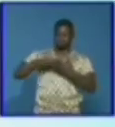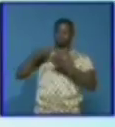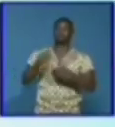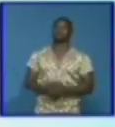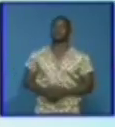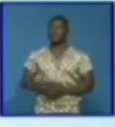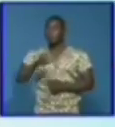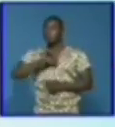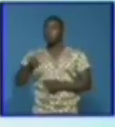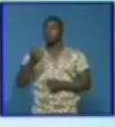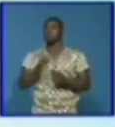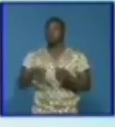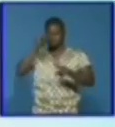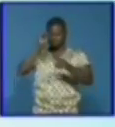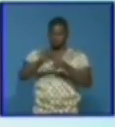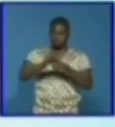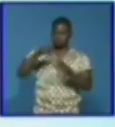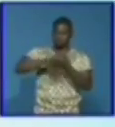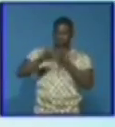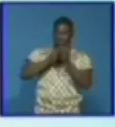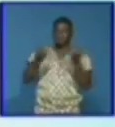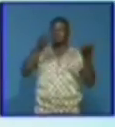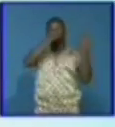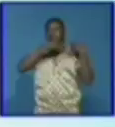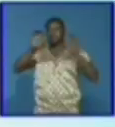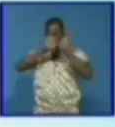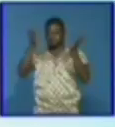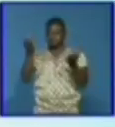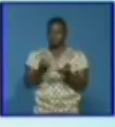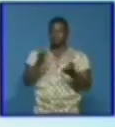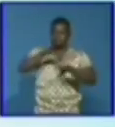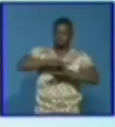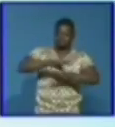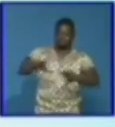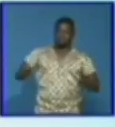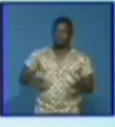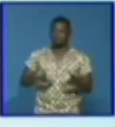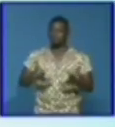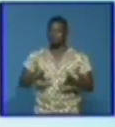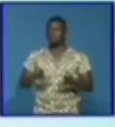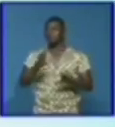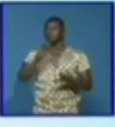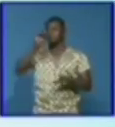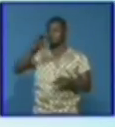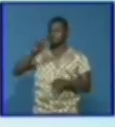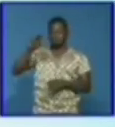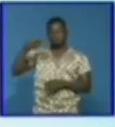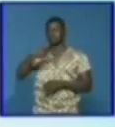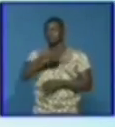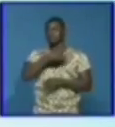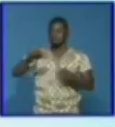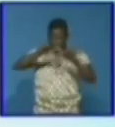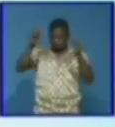Autre point de l'actualité, des responsables des collectivités territoriales, des ONG et associations du